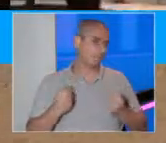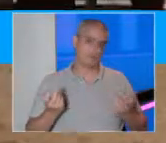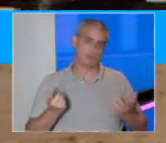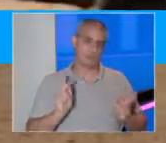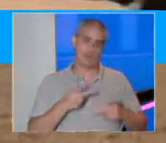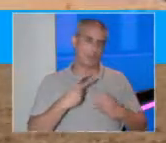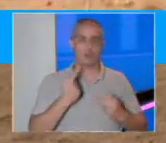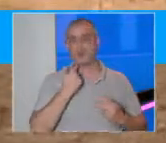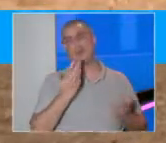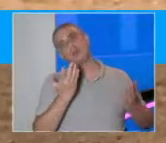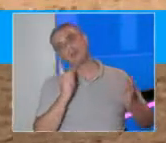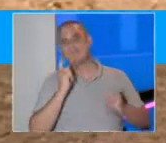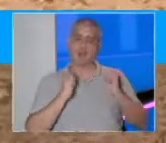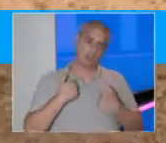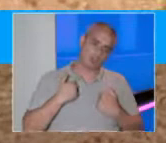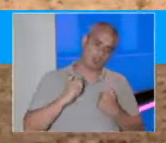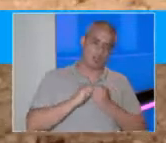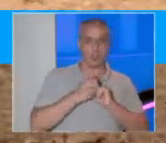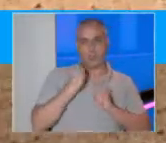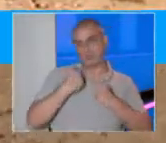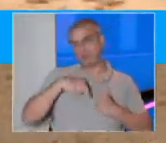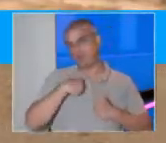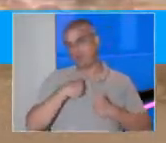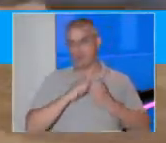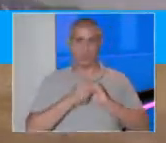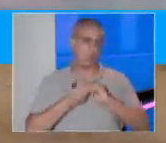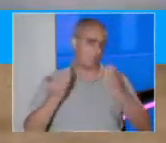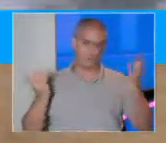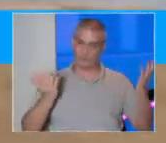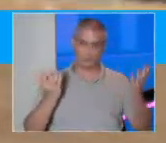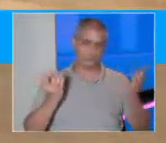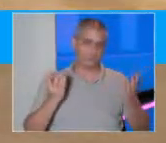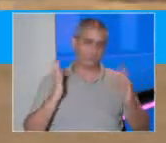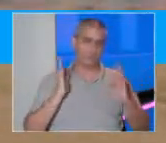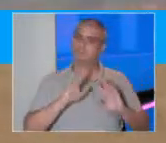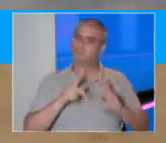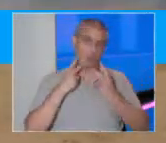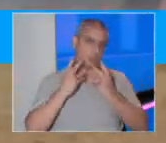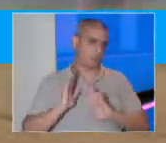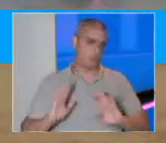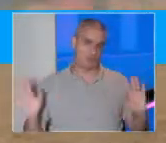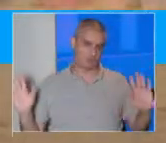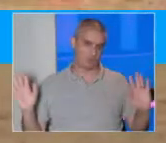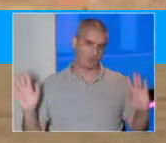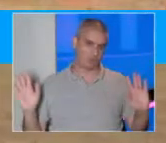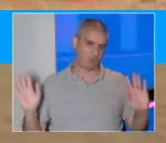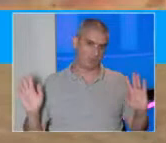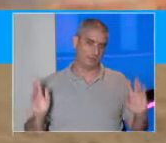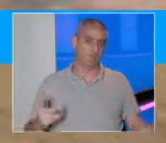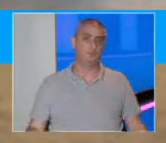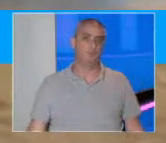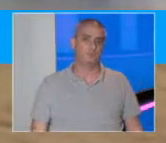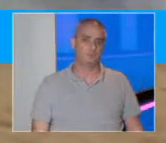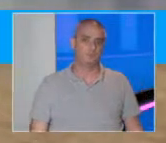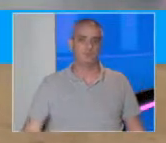לא יכול להיות שהוא יגיד, אבל קשה לי או קשה לנו, או המחיר הוא יותר מדי. זאת לא תשובה שנותן שר. אגב, כל